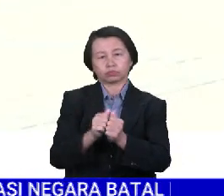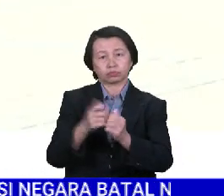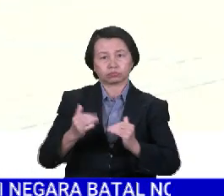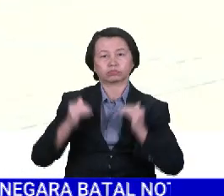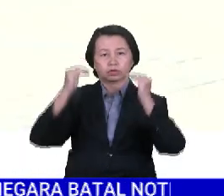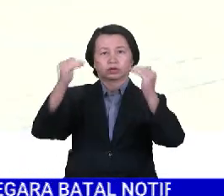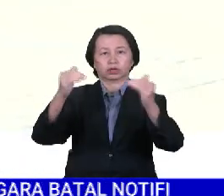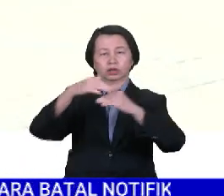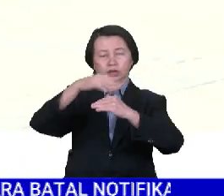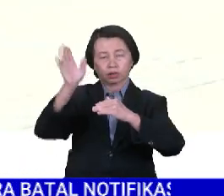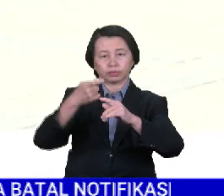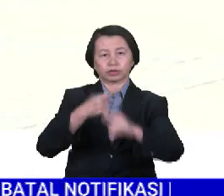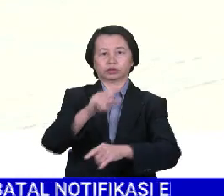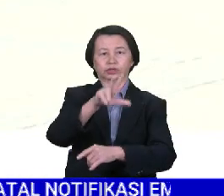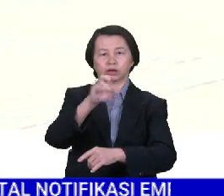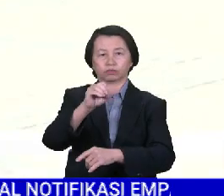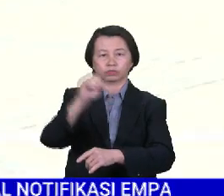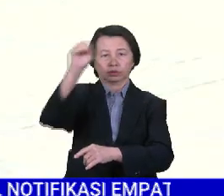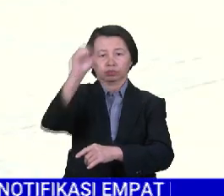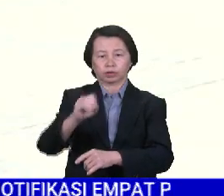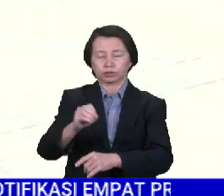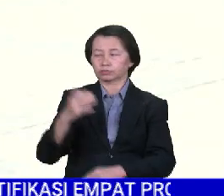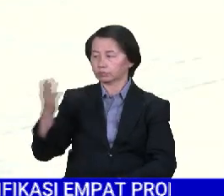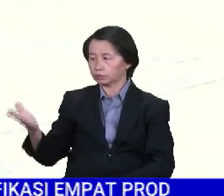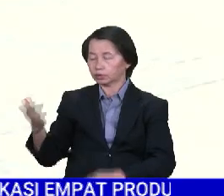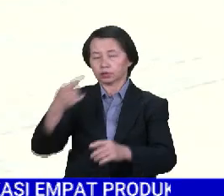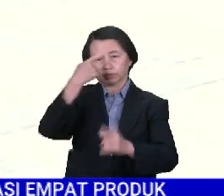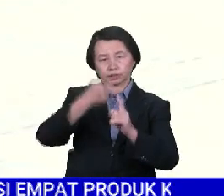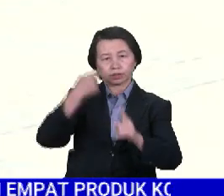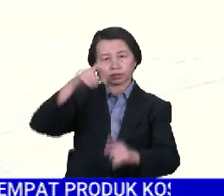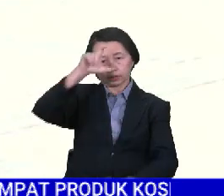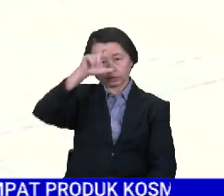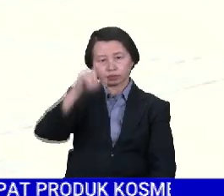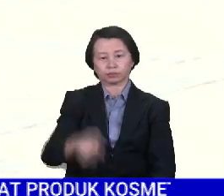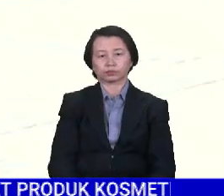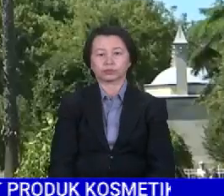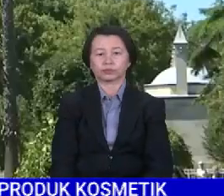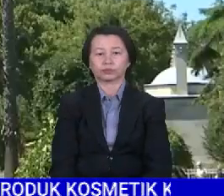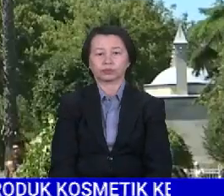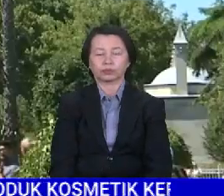meningkat lebih daripada 30%. Hani Muhili, Istanbul, RTM.